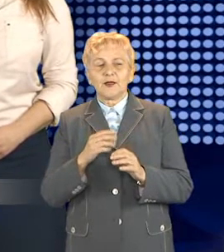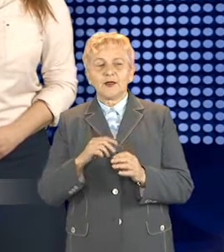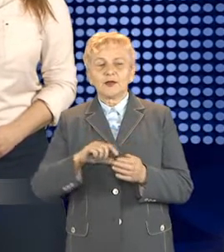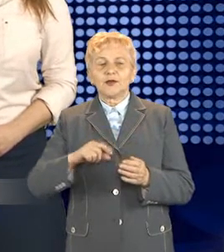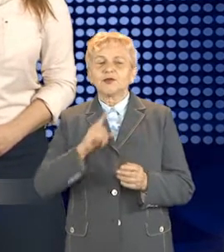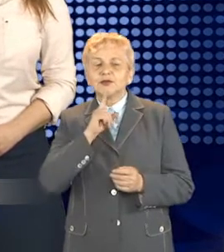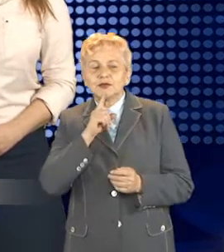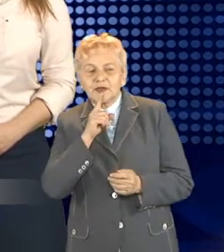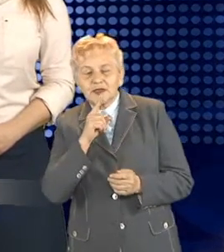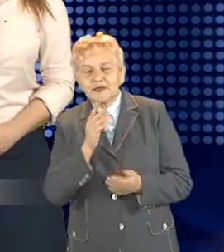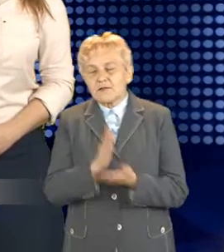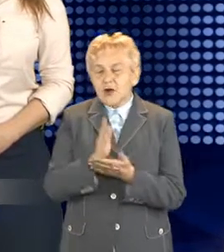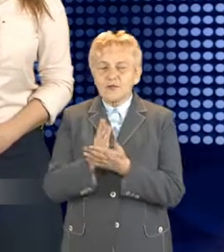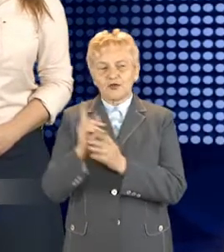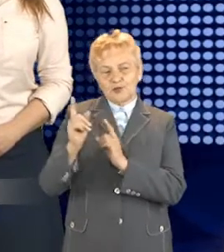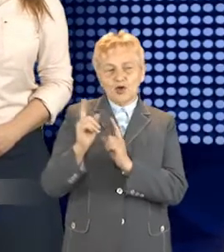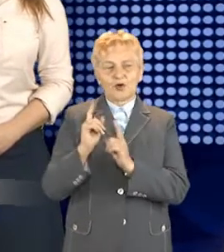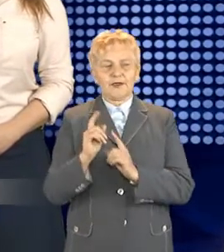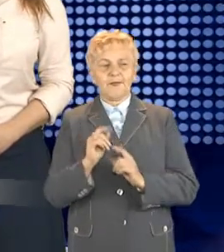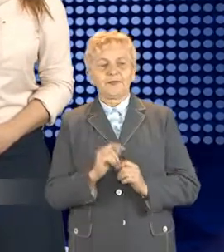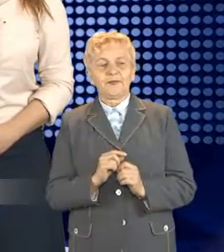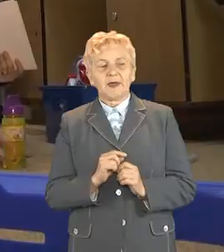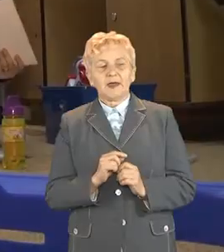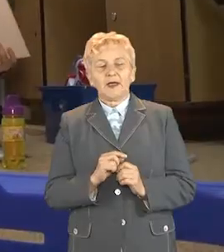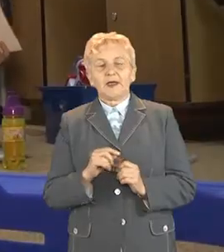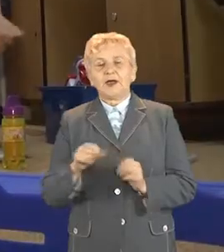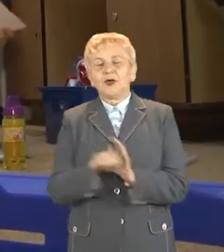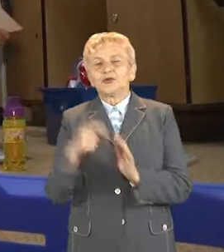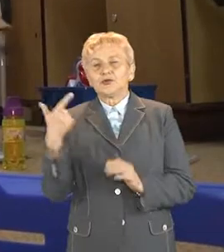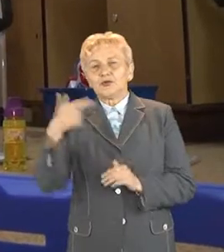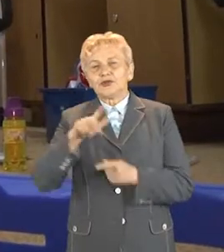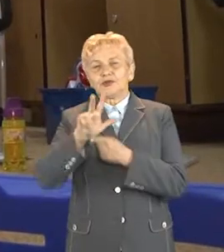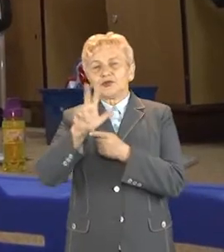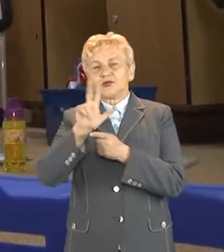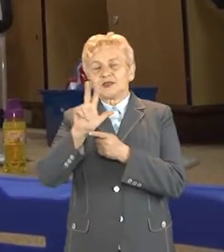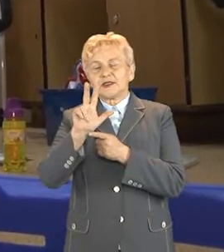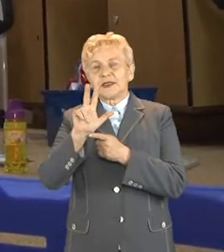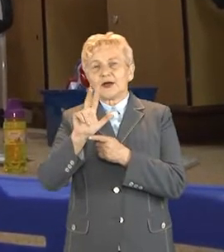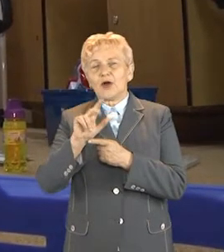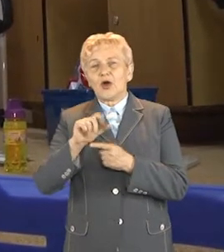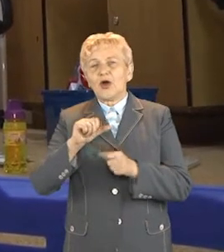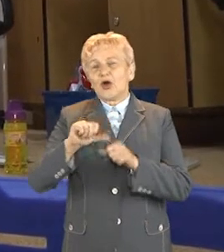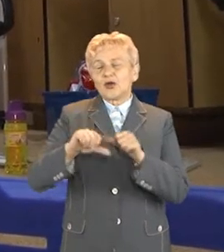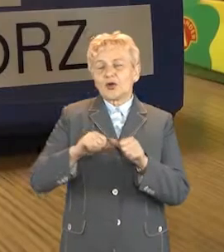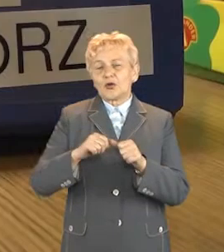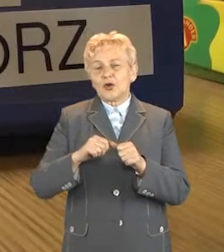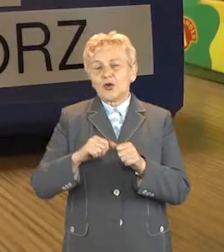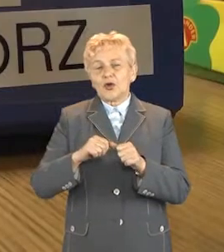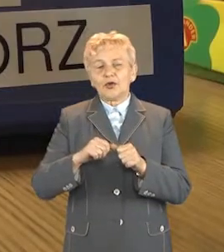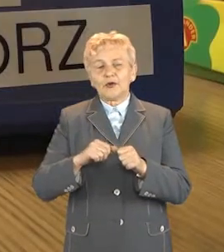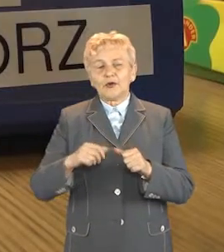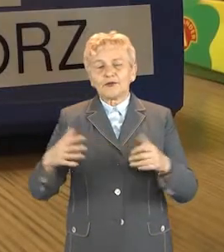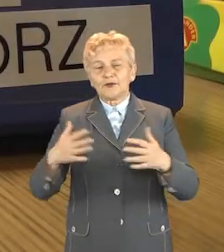długiej kolejce, a usługi świadczone są bezpłatnie. W lutym 2013 roku w siedzibie Stowarzyszenia Persona